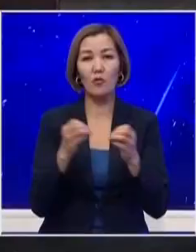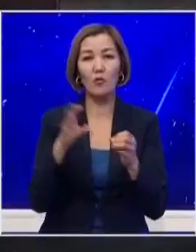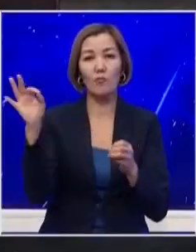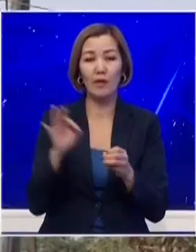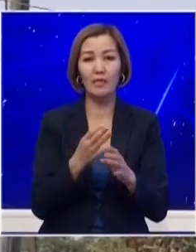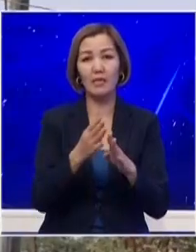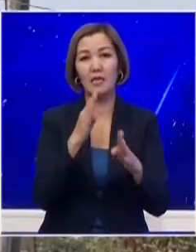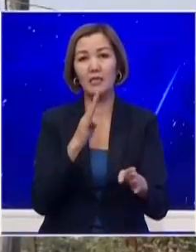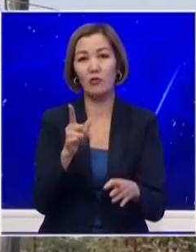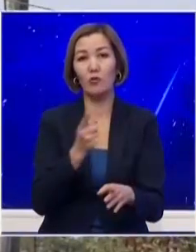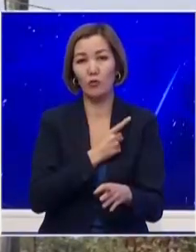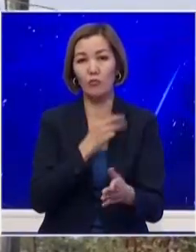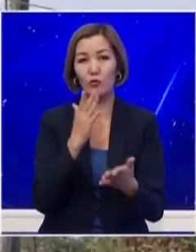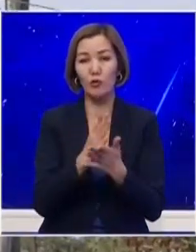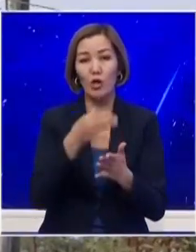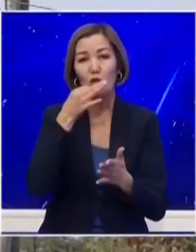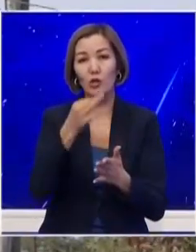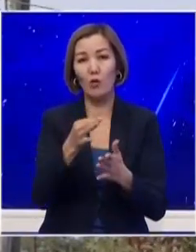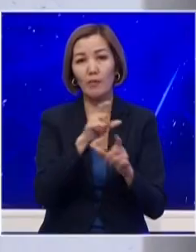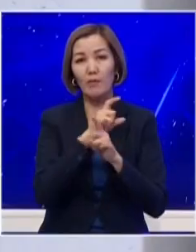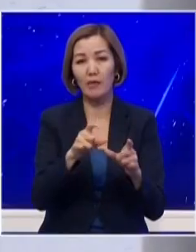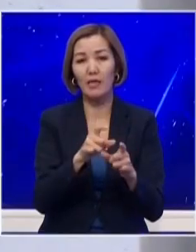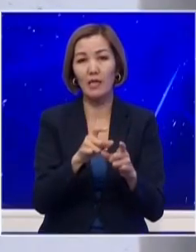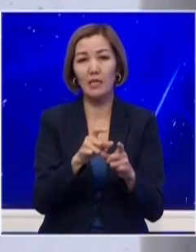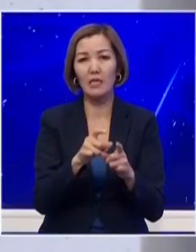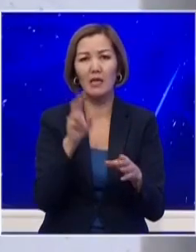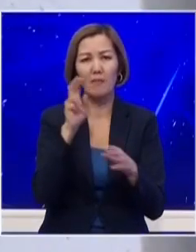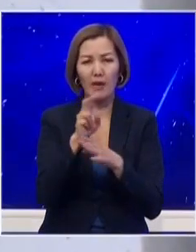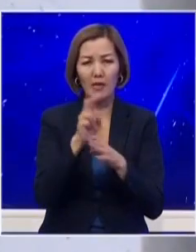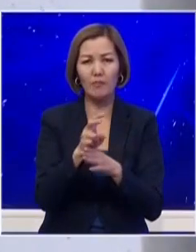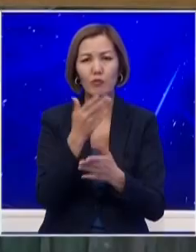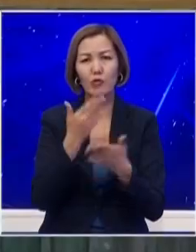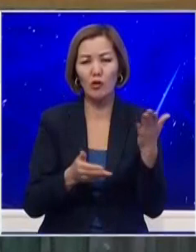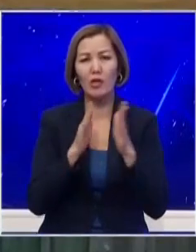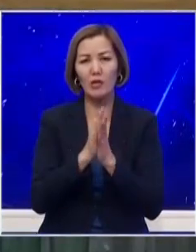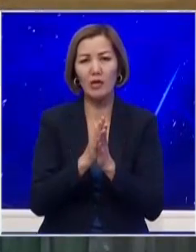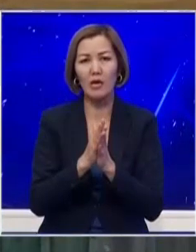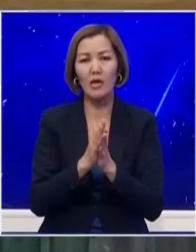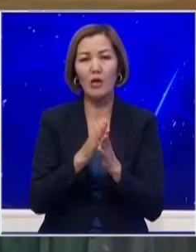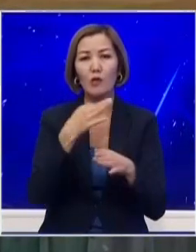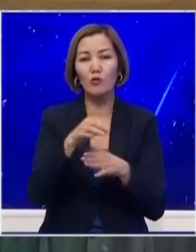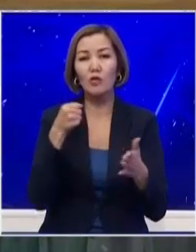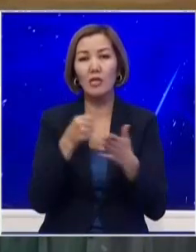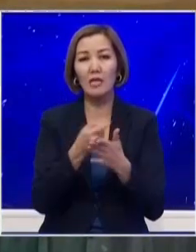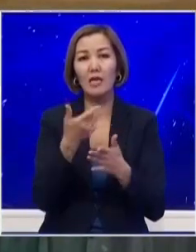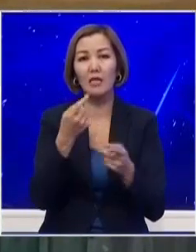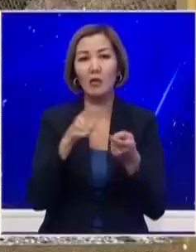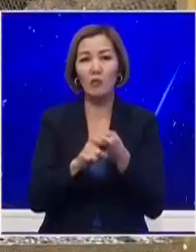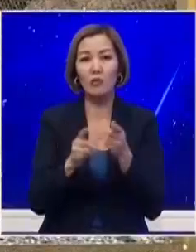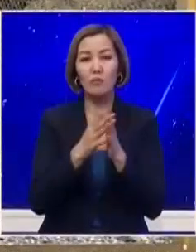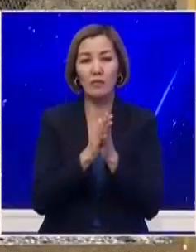күтіп дегбірсізденіп жүр. Жауапты мекеменің табалдырығын тоздырып жүр. Алдағы күзге жеткізбей газға қолымыз жетсе деп алаңдаулы.